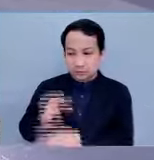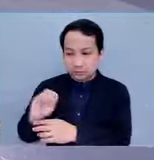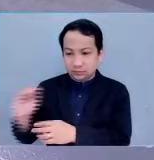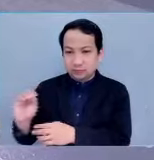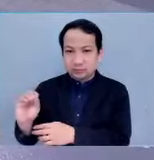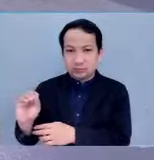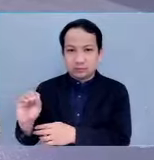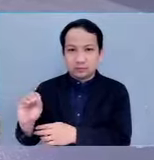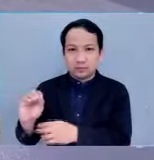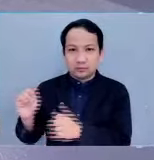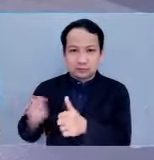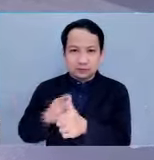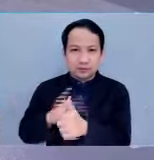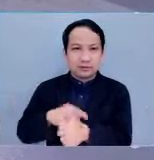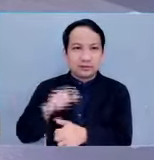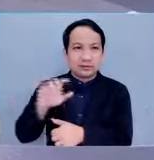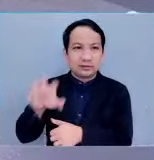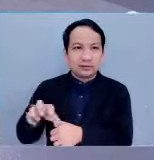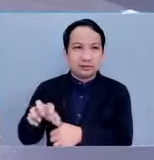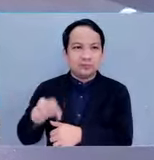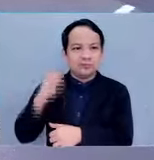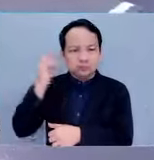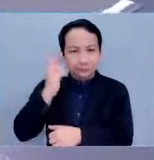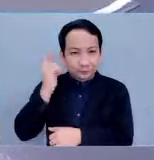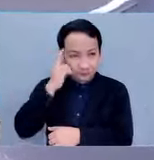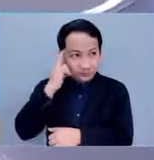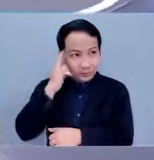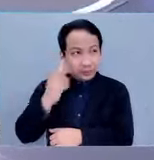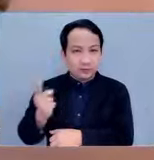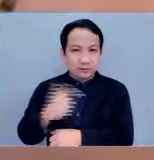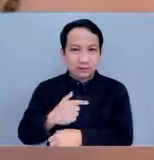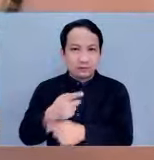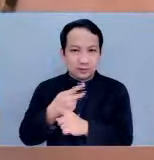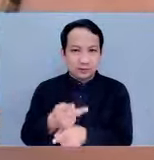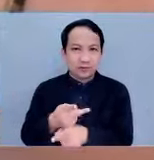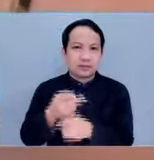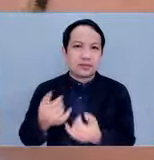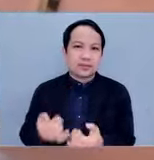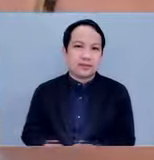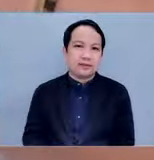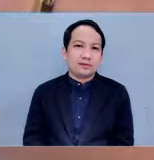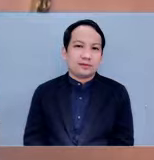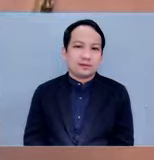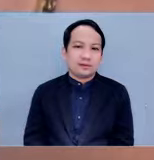first cat. Wow. So siya yung reason kung bakit ako breeder ngayon. Wow. Si Sir Tom.